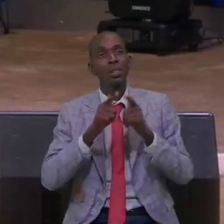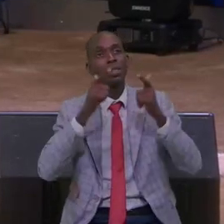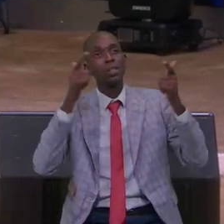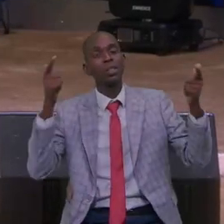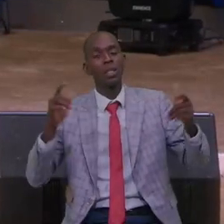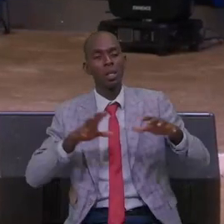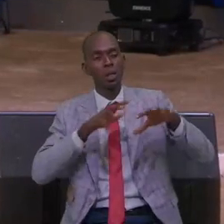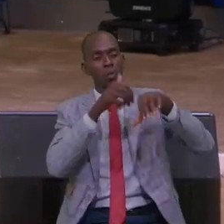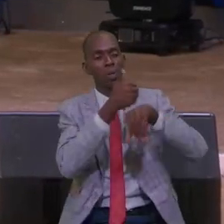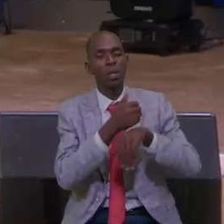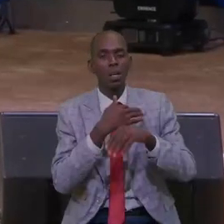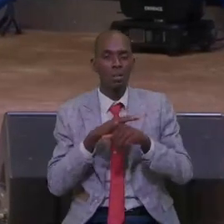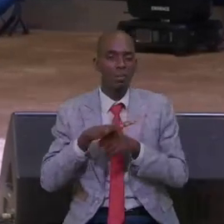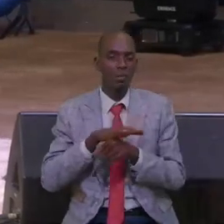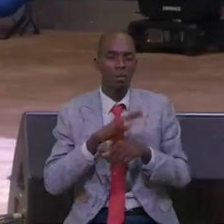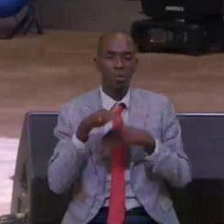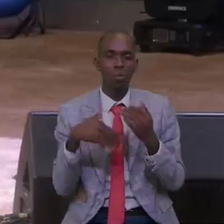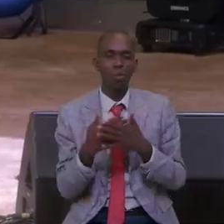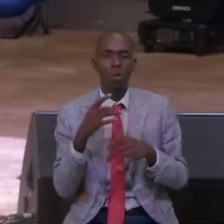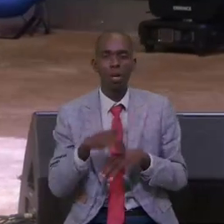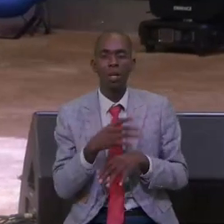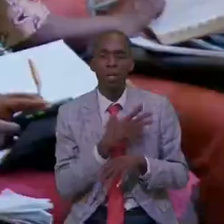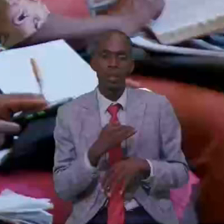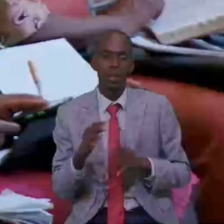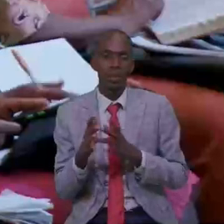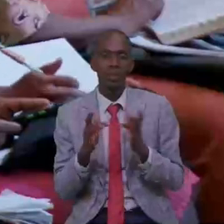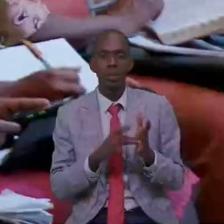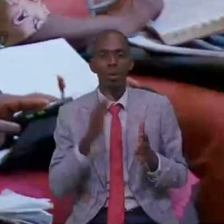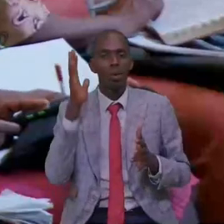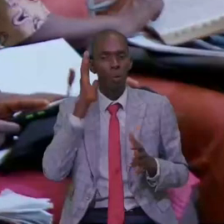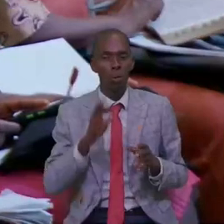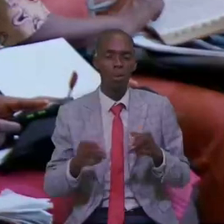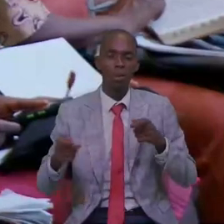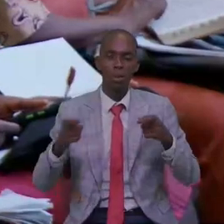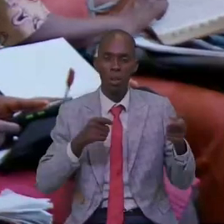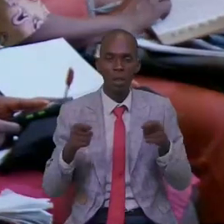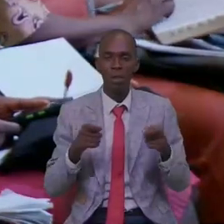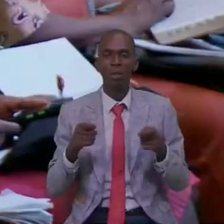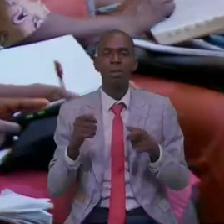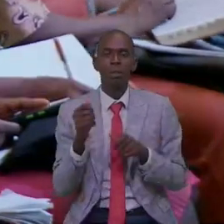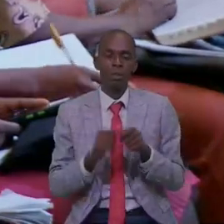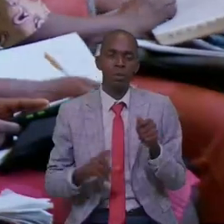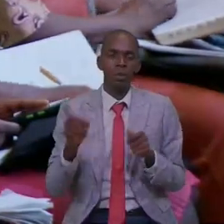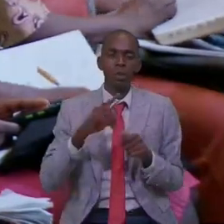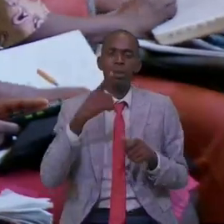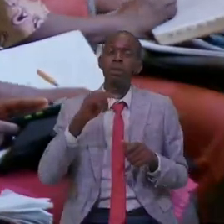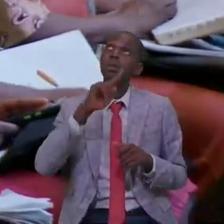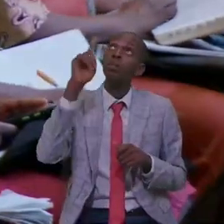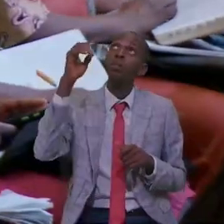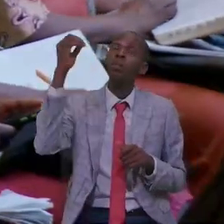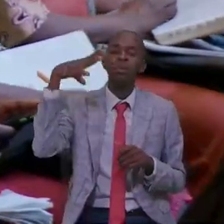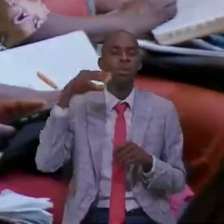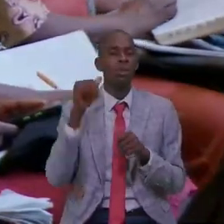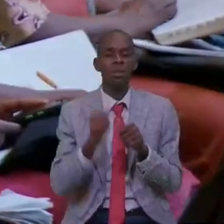la terre. Jésus-Christ régnera partout où le soleil brille, partout sur la